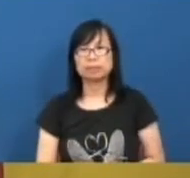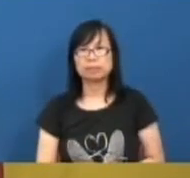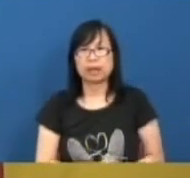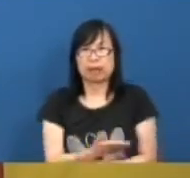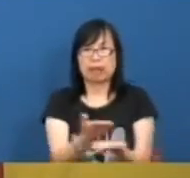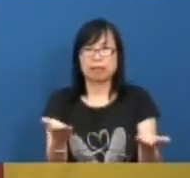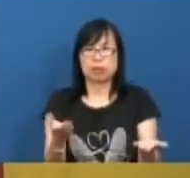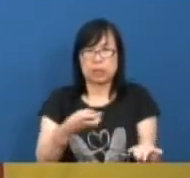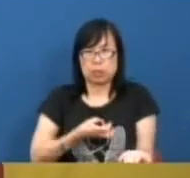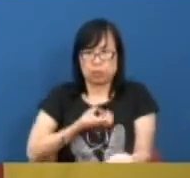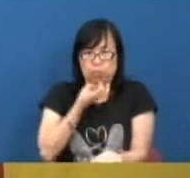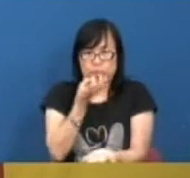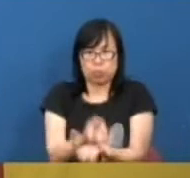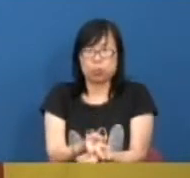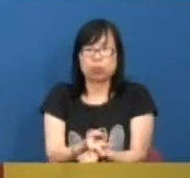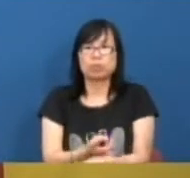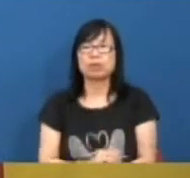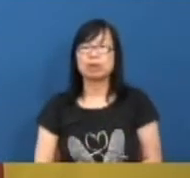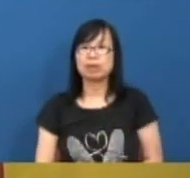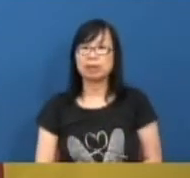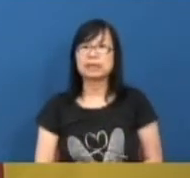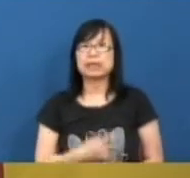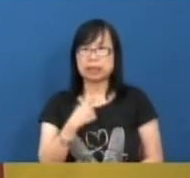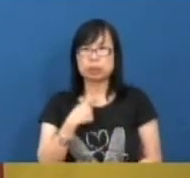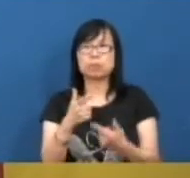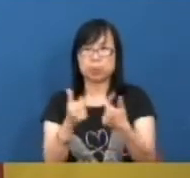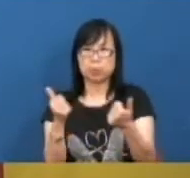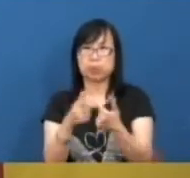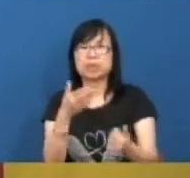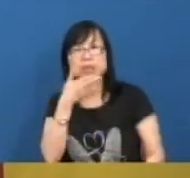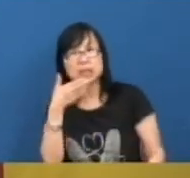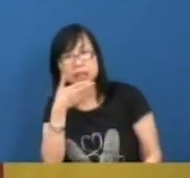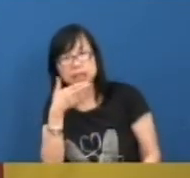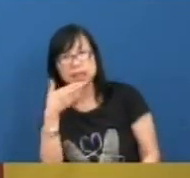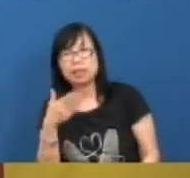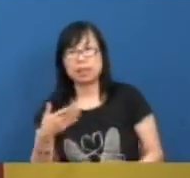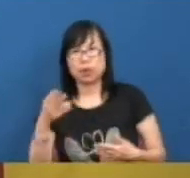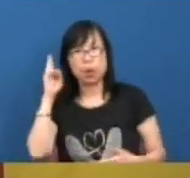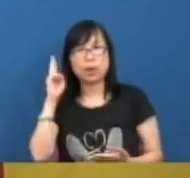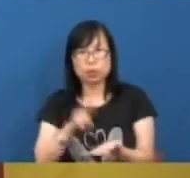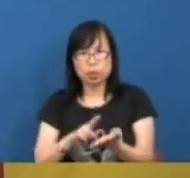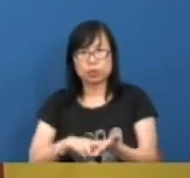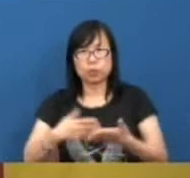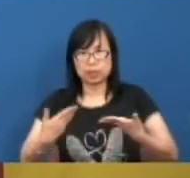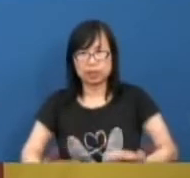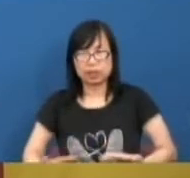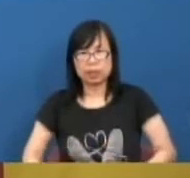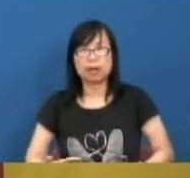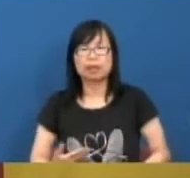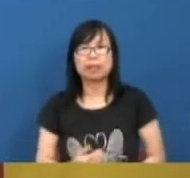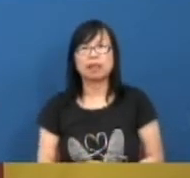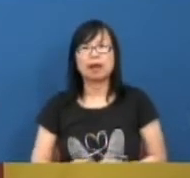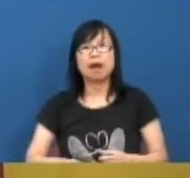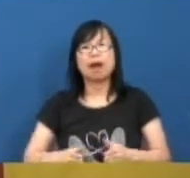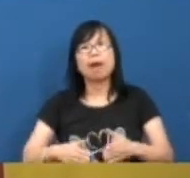非常之要小心。咁當然就住青年人嘅睇法，我相信即係而家喺一個。樓